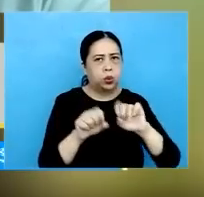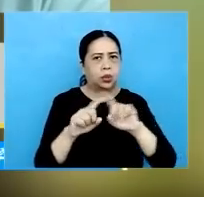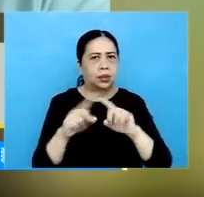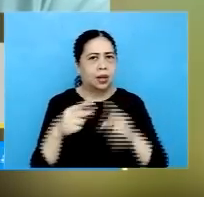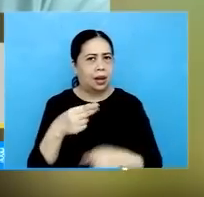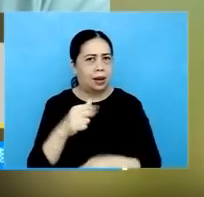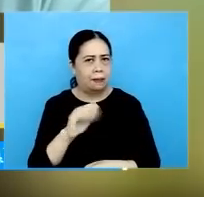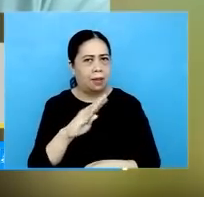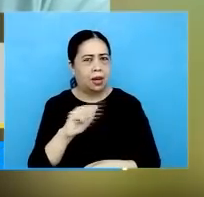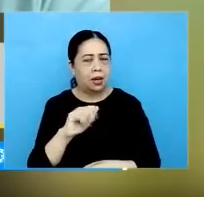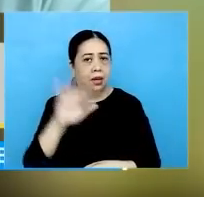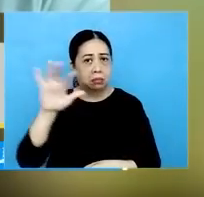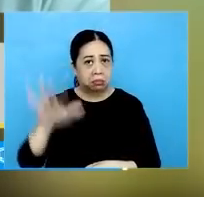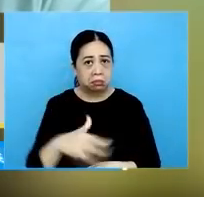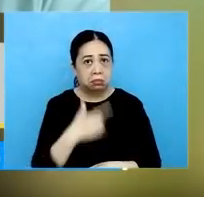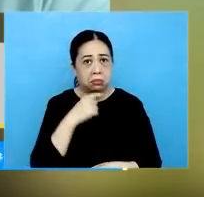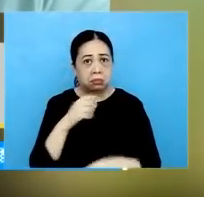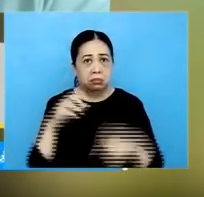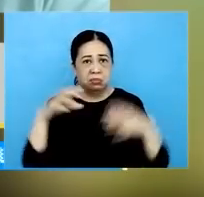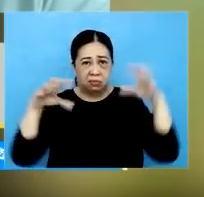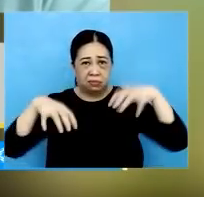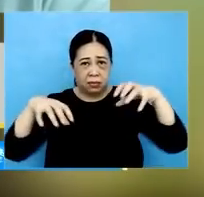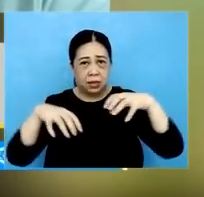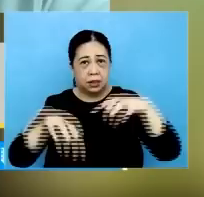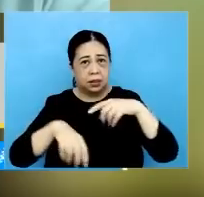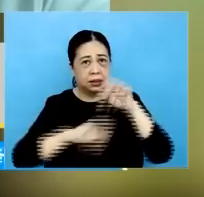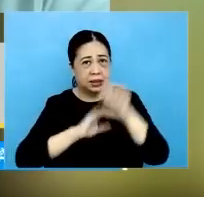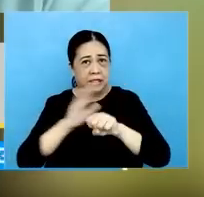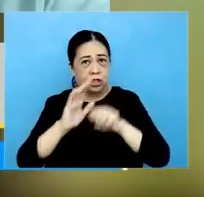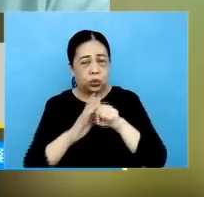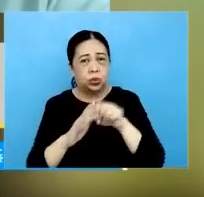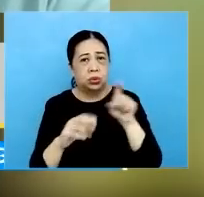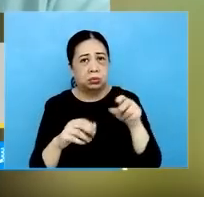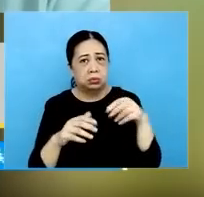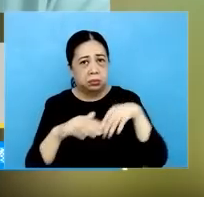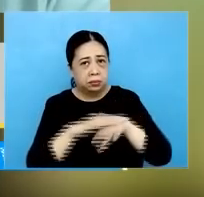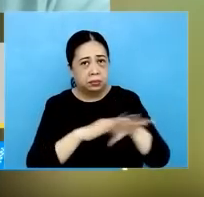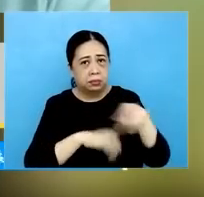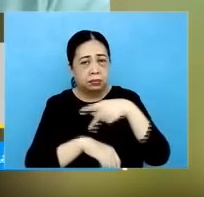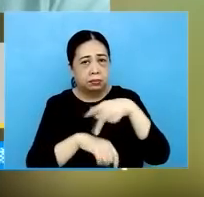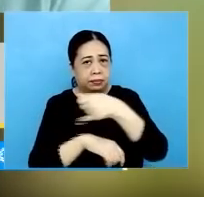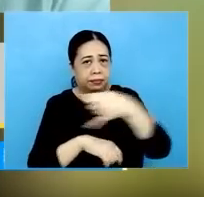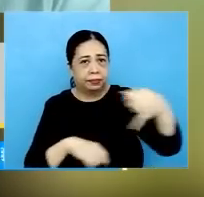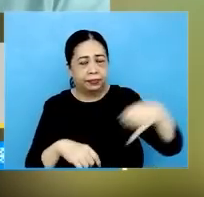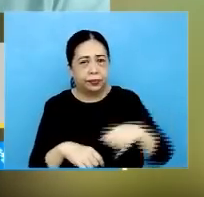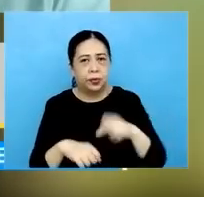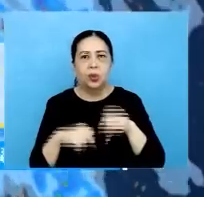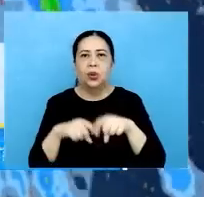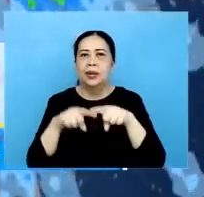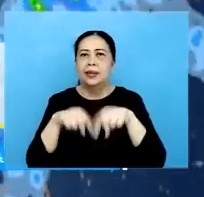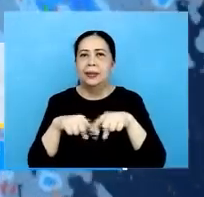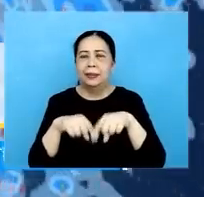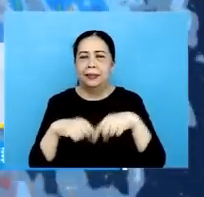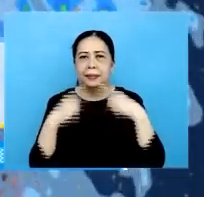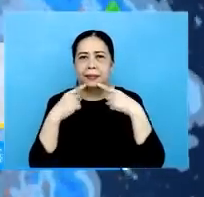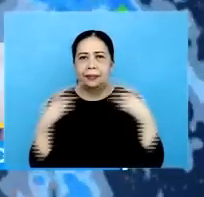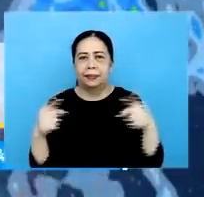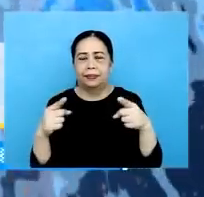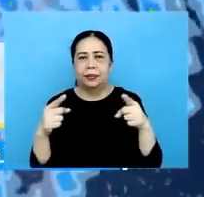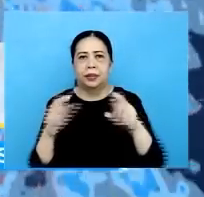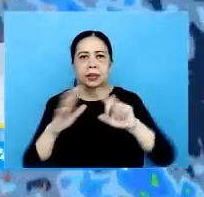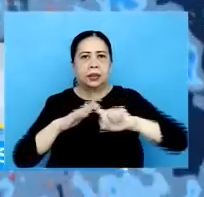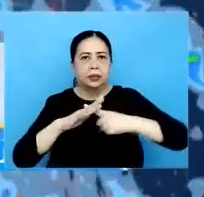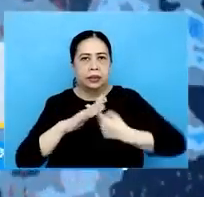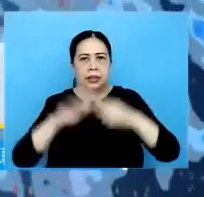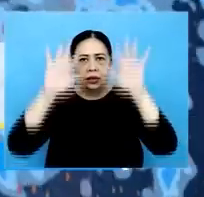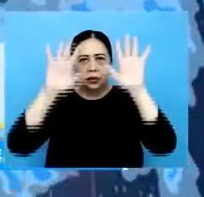ba magdedeklara na po tayo ng tag-ulan pagpasok nito sa bansa? Opo, so magdedepende po yung pagdeklara natin ng onset ng